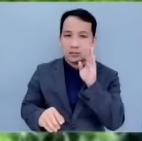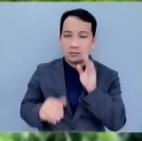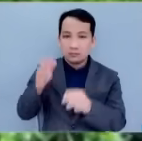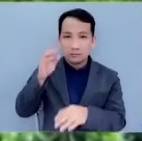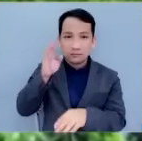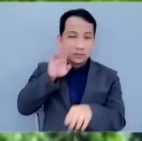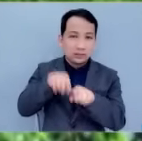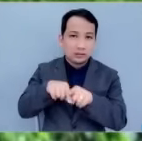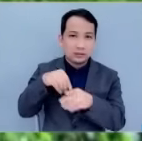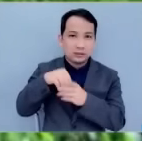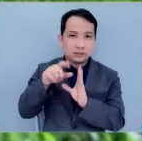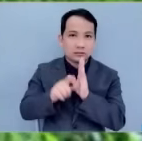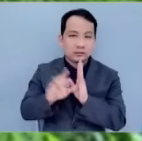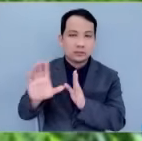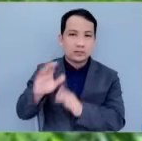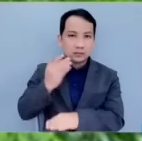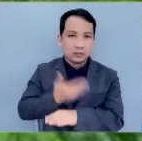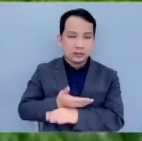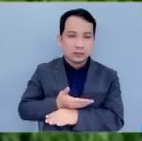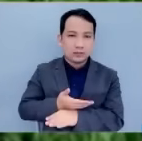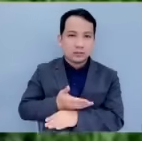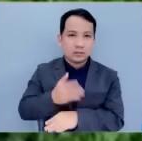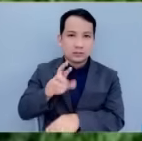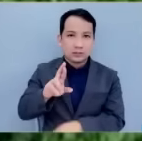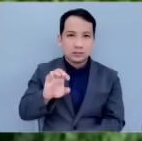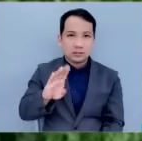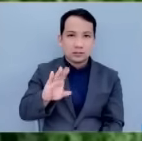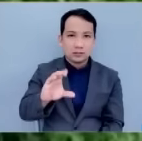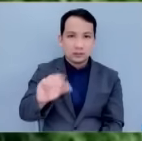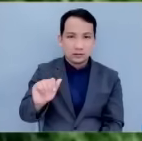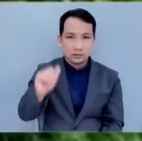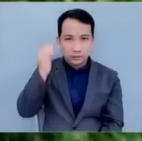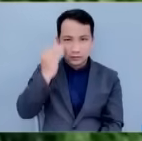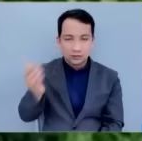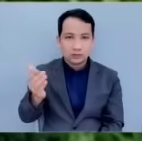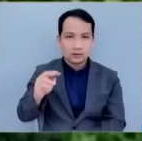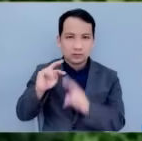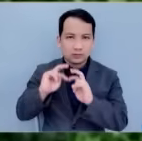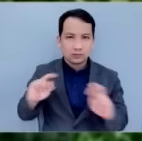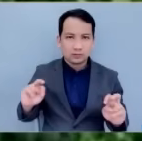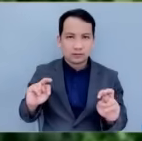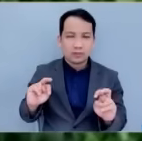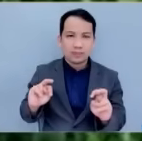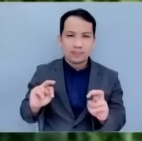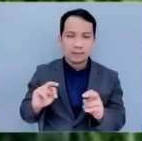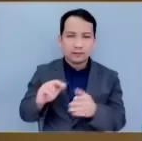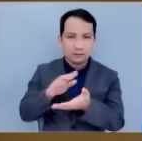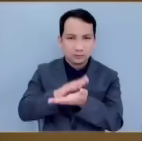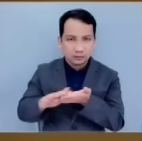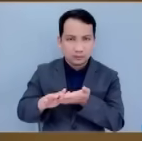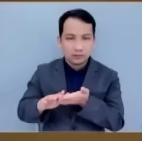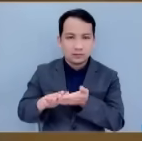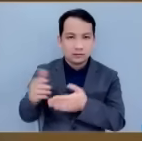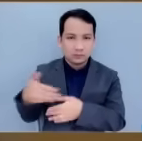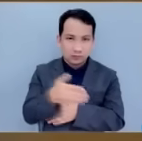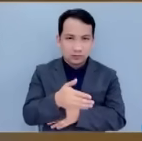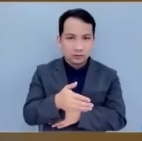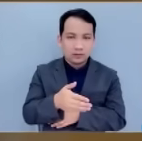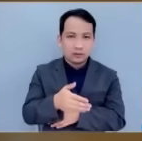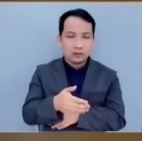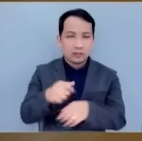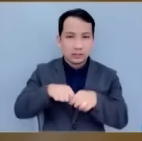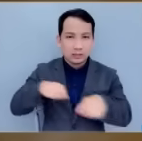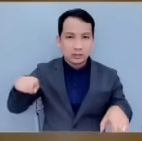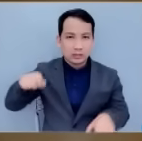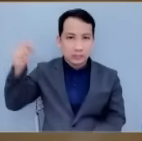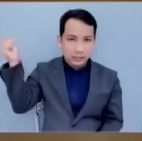nakababatang kapatid ng namayapang asawa ni Rebecca. Base sa pag-iimbestiga ng pulisya, naglilinis si Rebecca sa palaisdaan ng tagain at pugutan sa